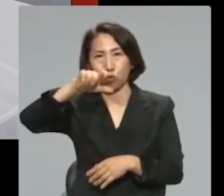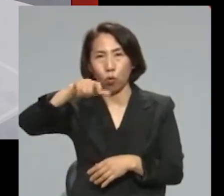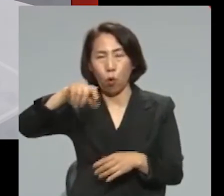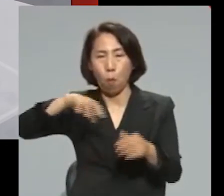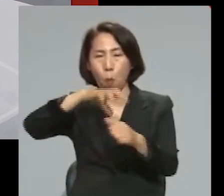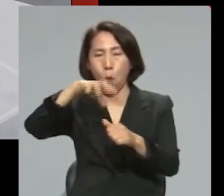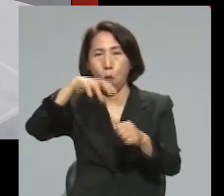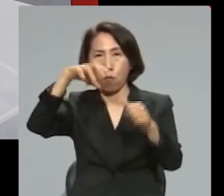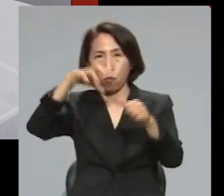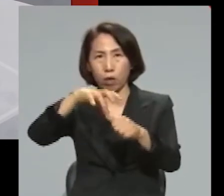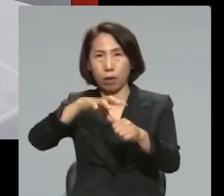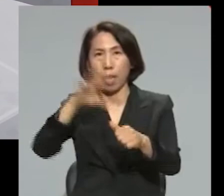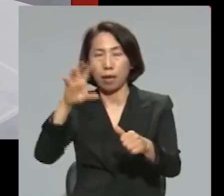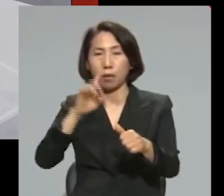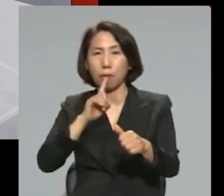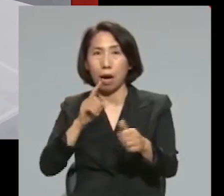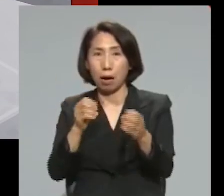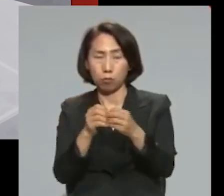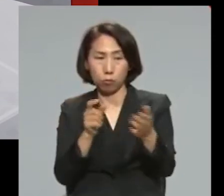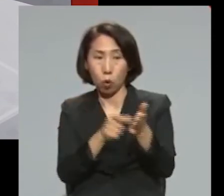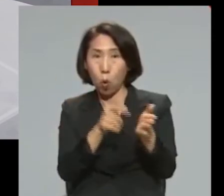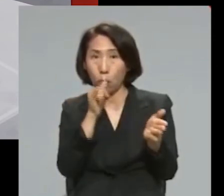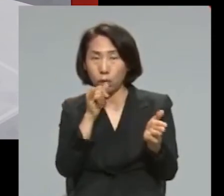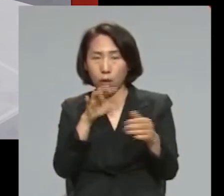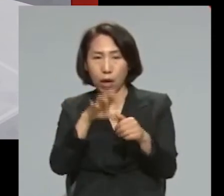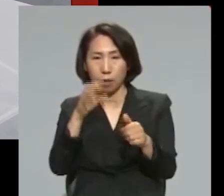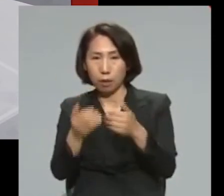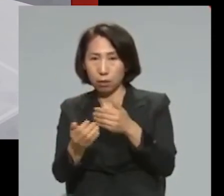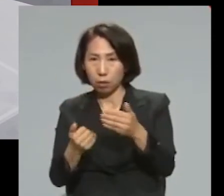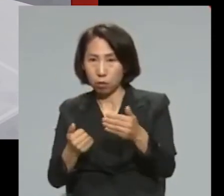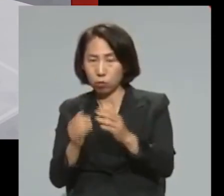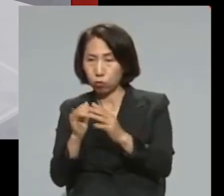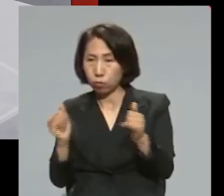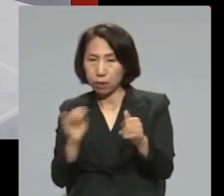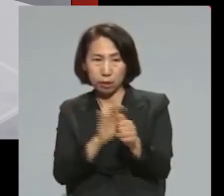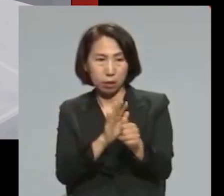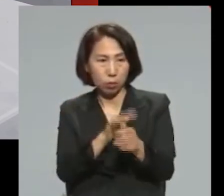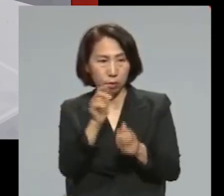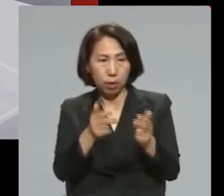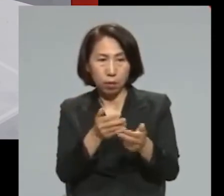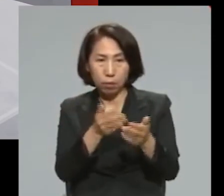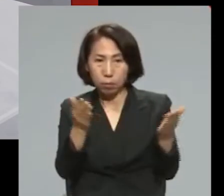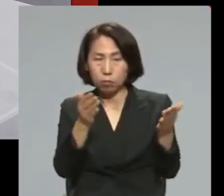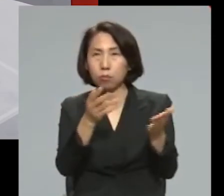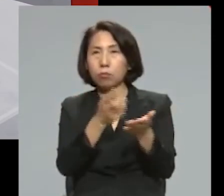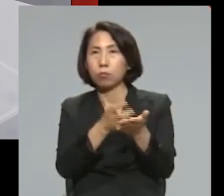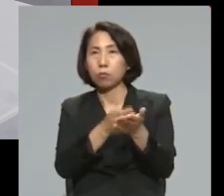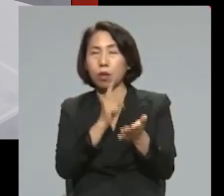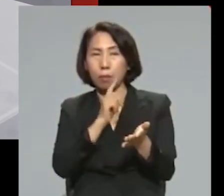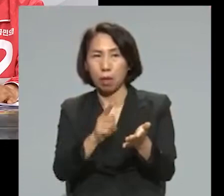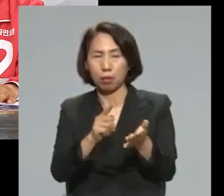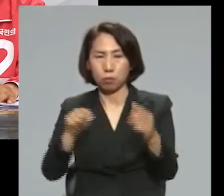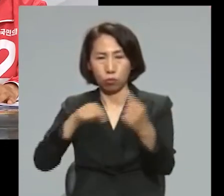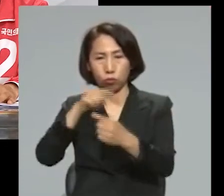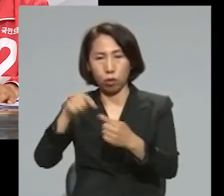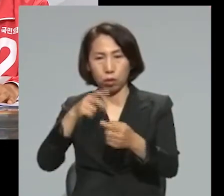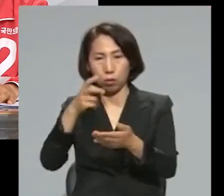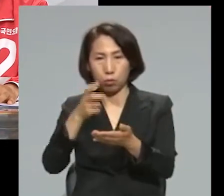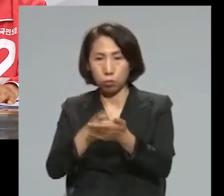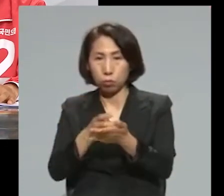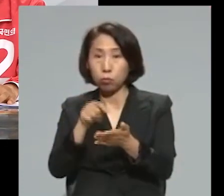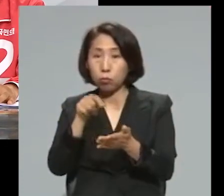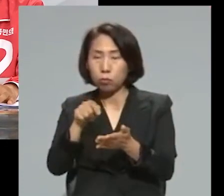게 있습니다. 해제 전까지는 주민지원 사업을 제도화한다라고 되어 있는데 현재 운영 중인 고령지방